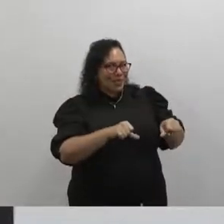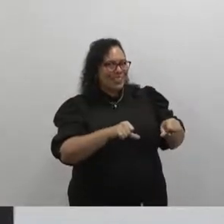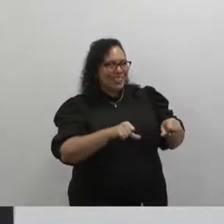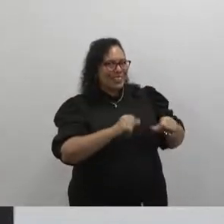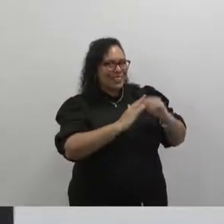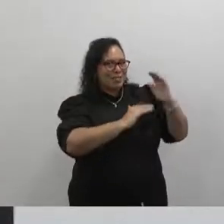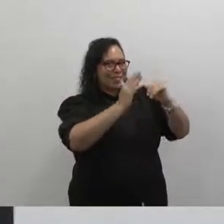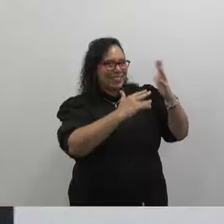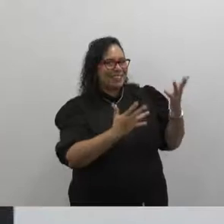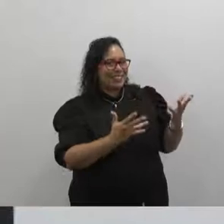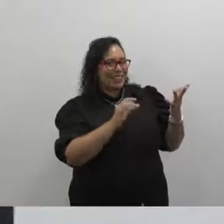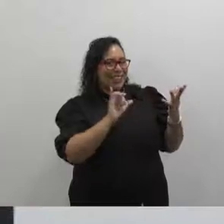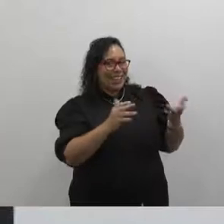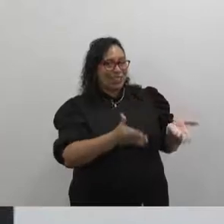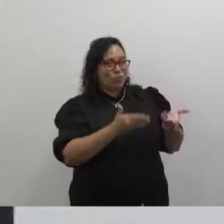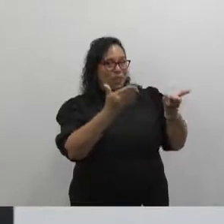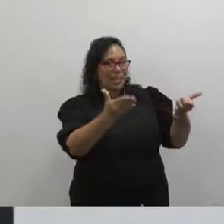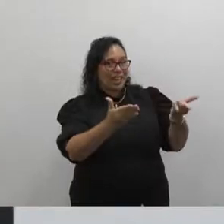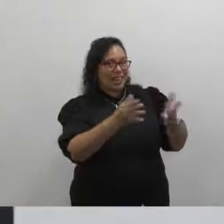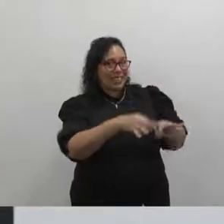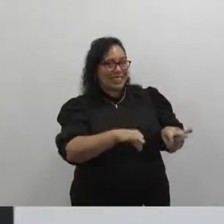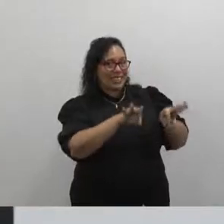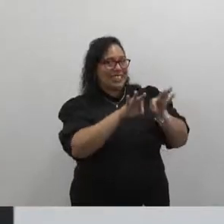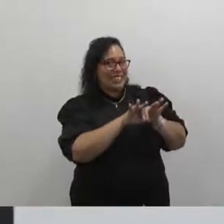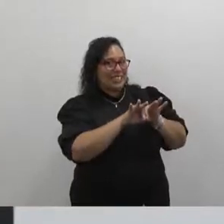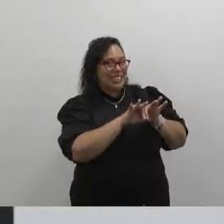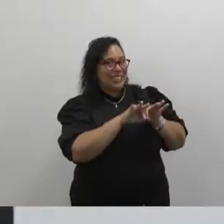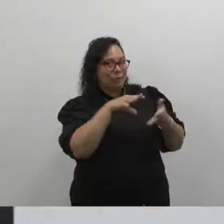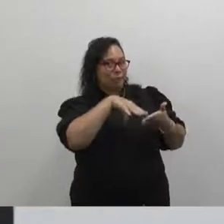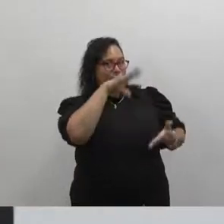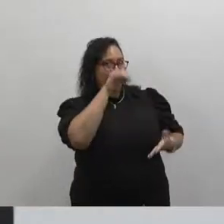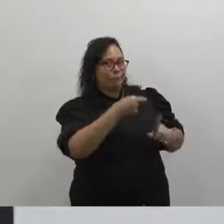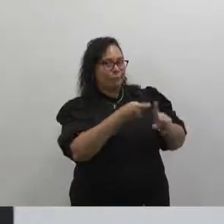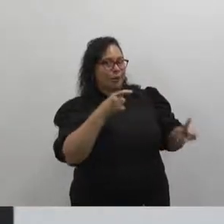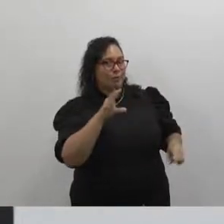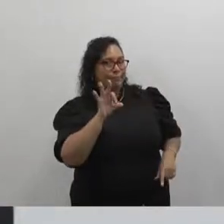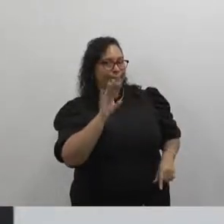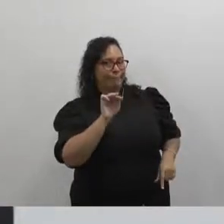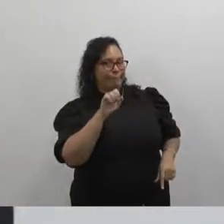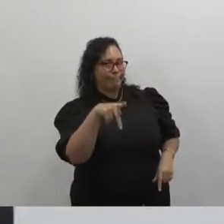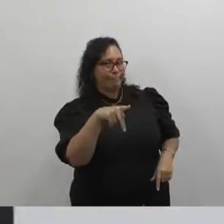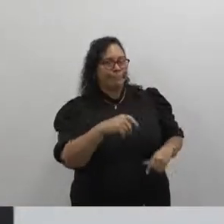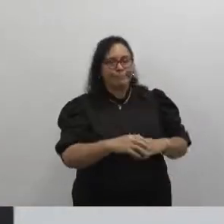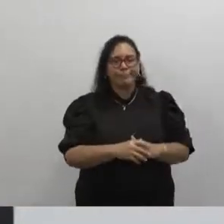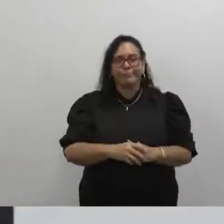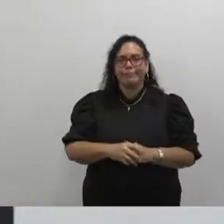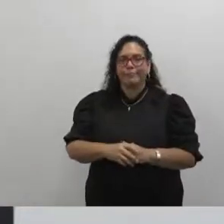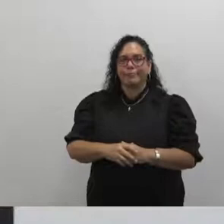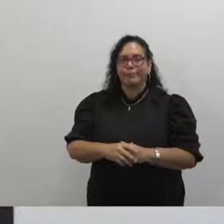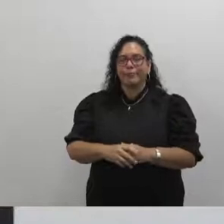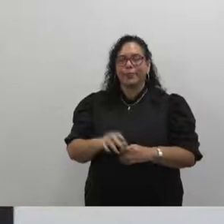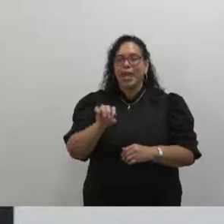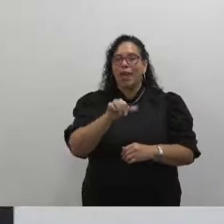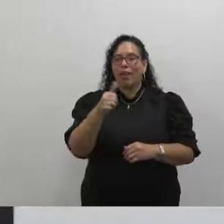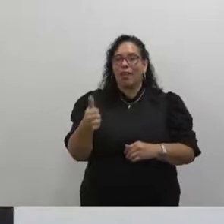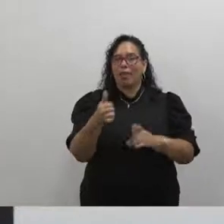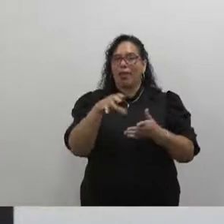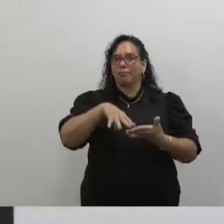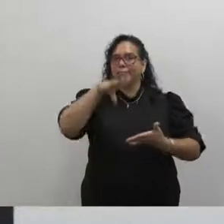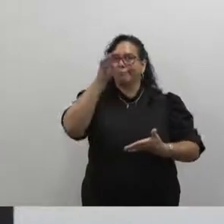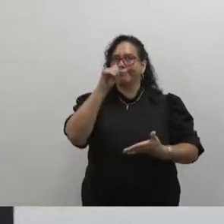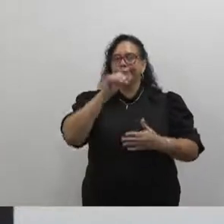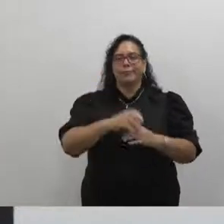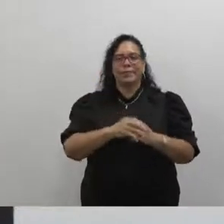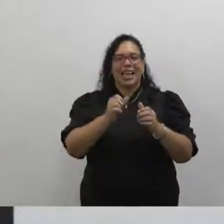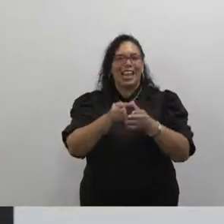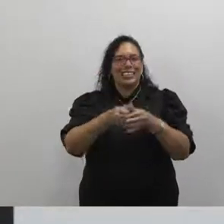nâng bê chìa mùi khí nâng cơ thà bộ kê thôi cả kết cú âm bì cả sang song cả lãnh chi kẻ đã sử thạp bố xâm rạp bà bà tư